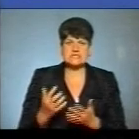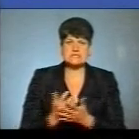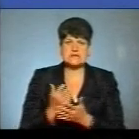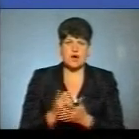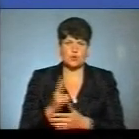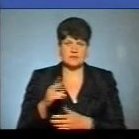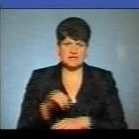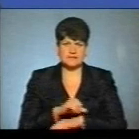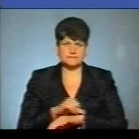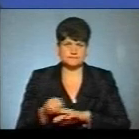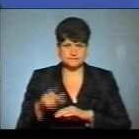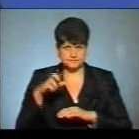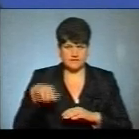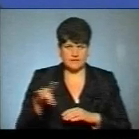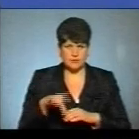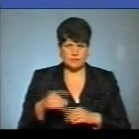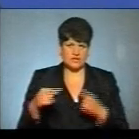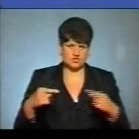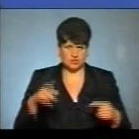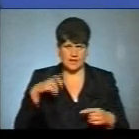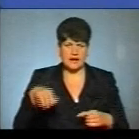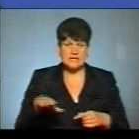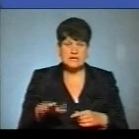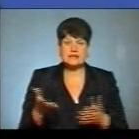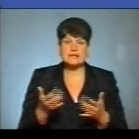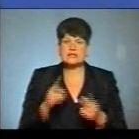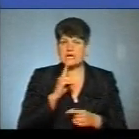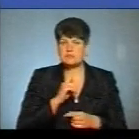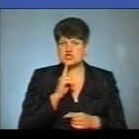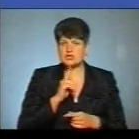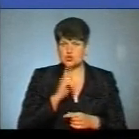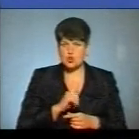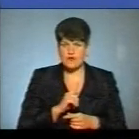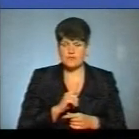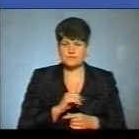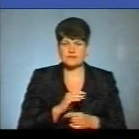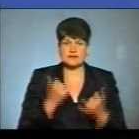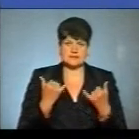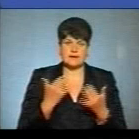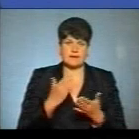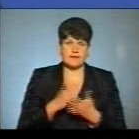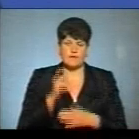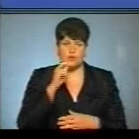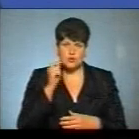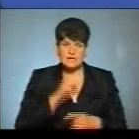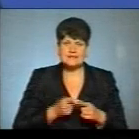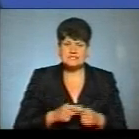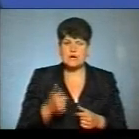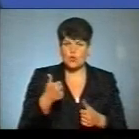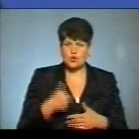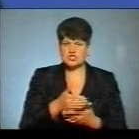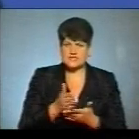заробітків, з країн Євросоюзу, з інших країн, які тимчасово не, ну, зараз є в Україні. Це хороші,